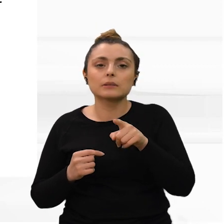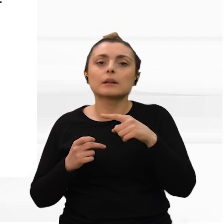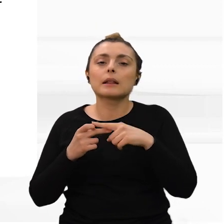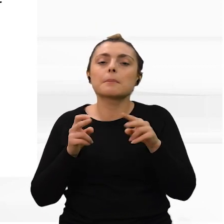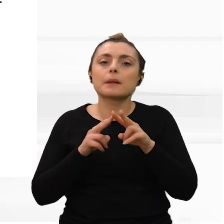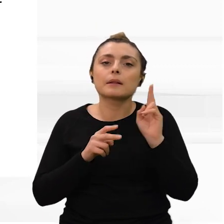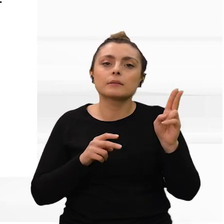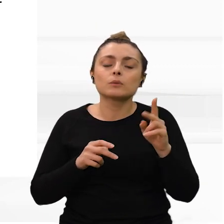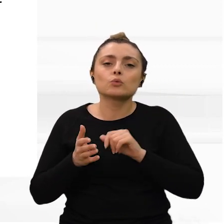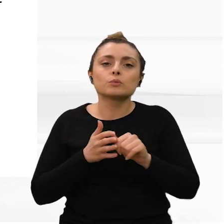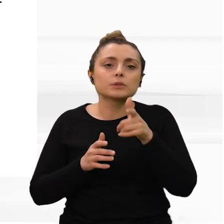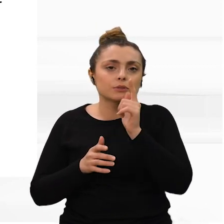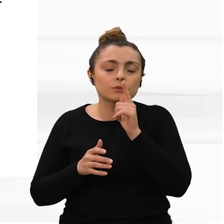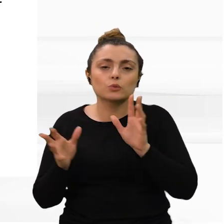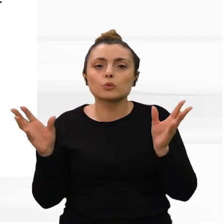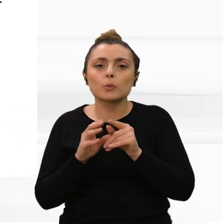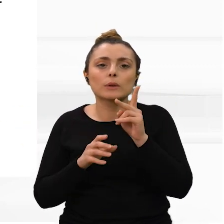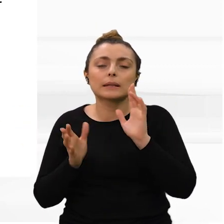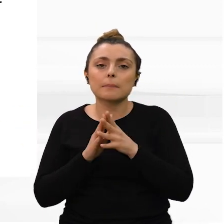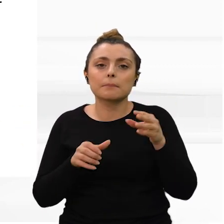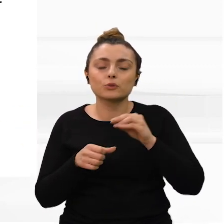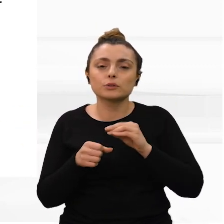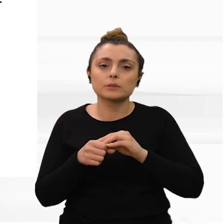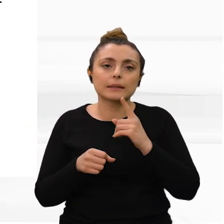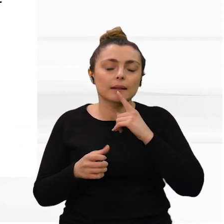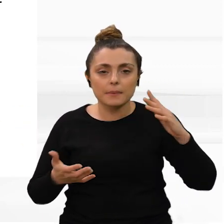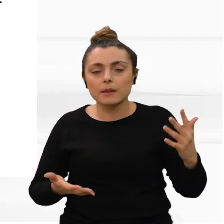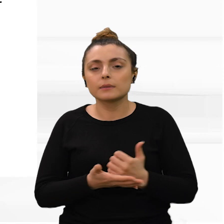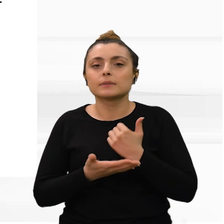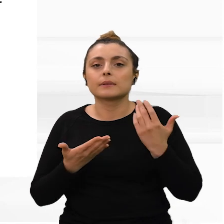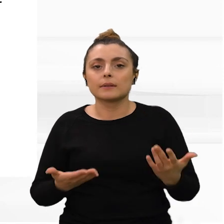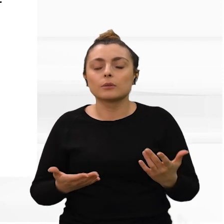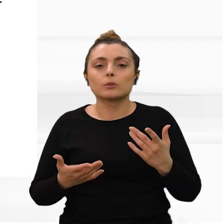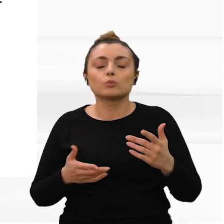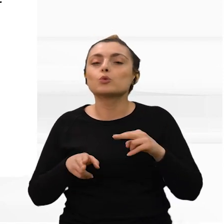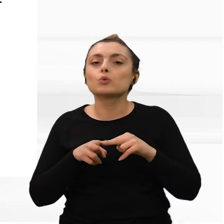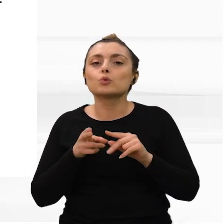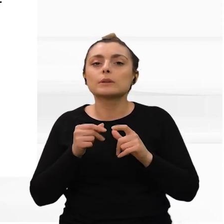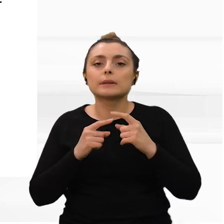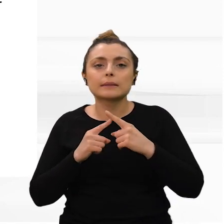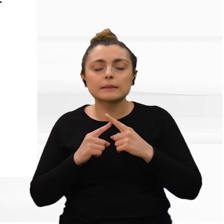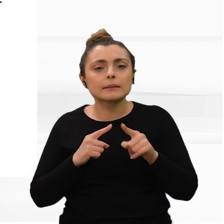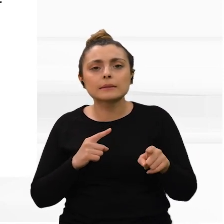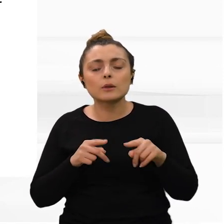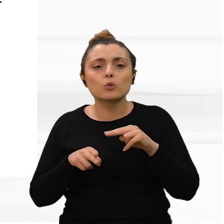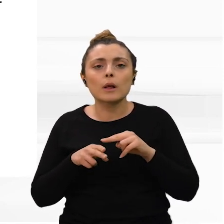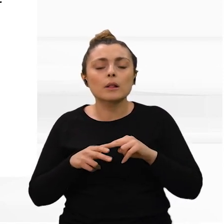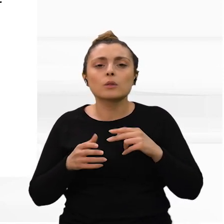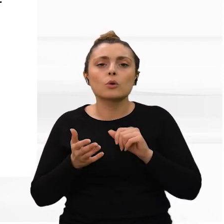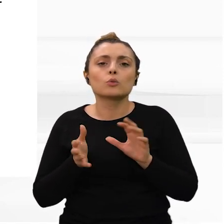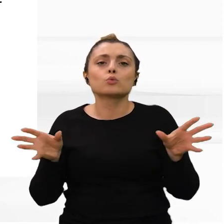ray'in elmar ülkenin tüm şiirlerini toplam 12 kitap halinde dilimize kazandırdığı bu külliyat külliyat